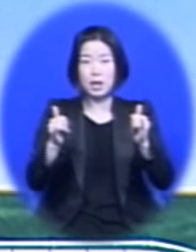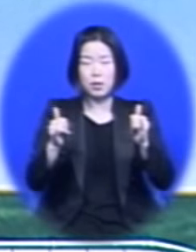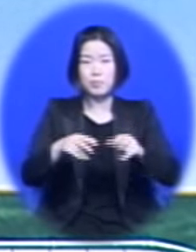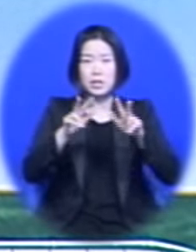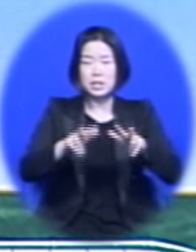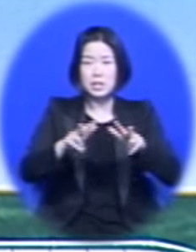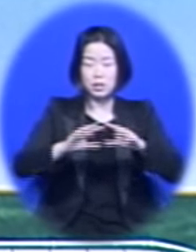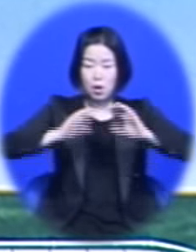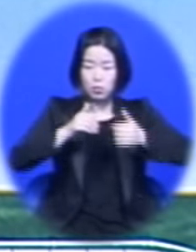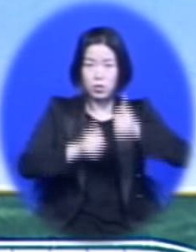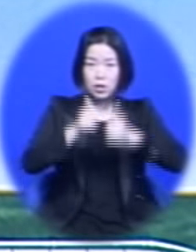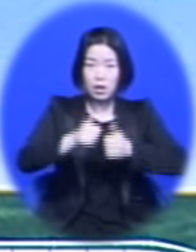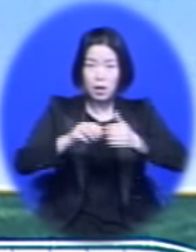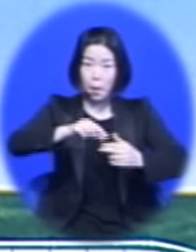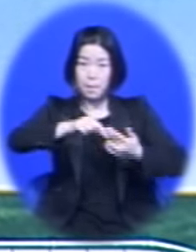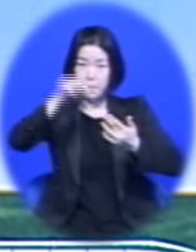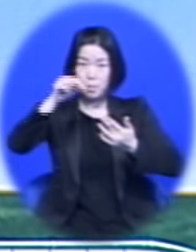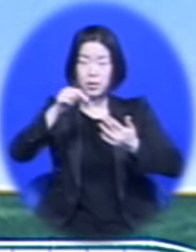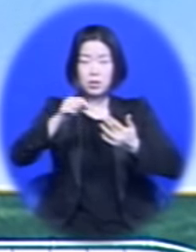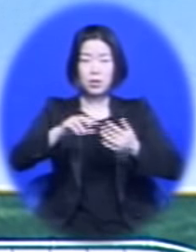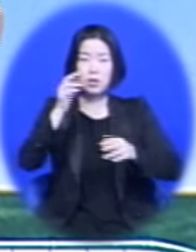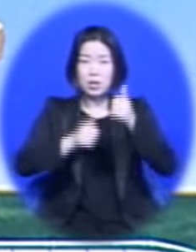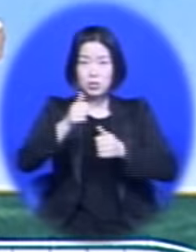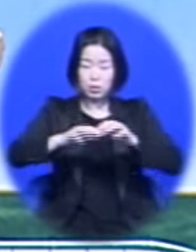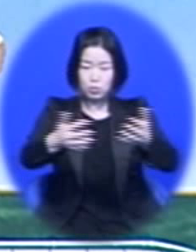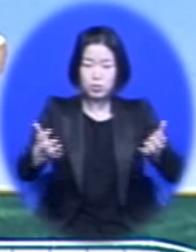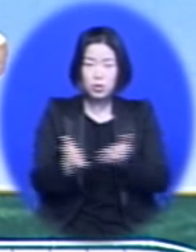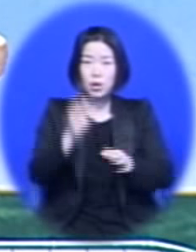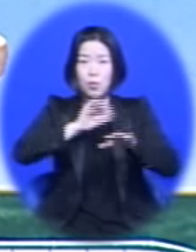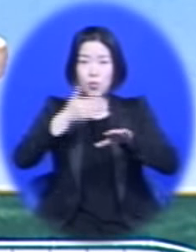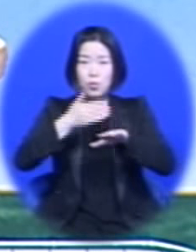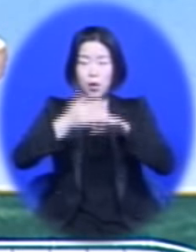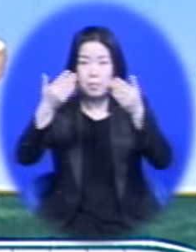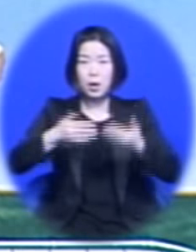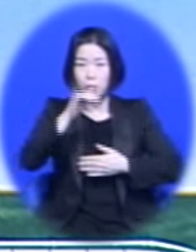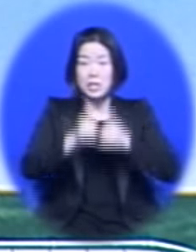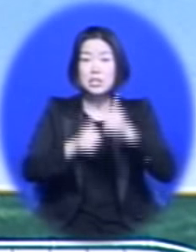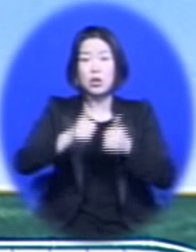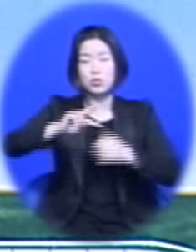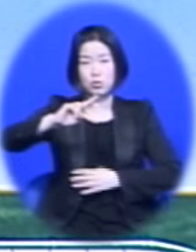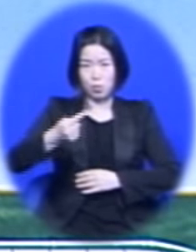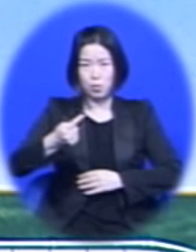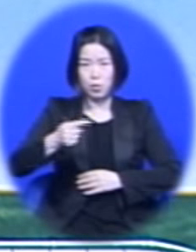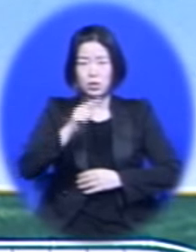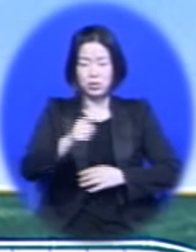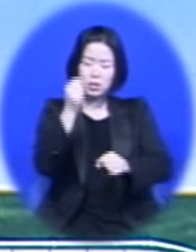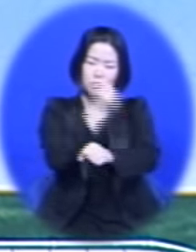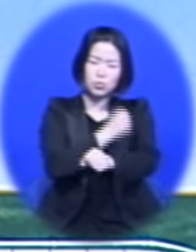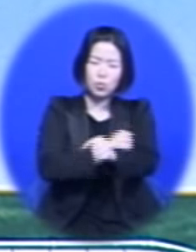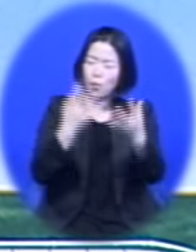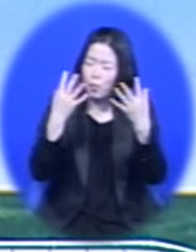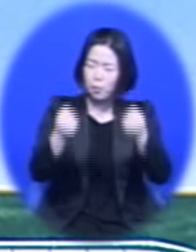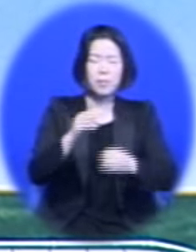지금 국가대표로 뽑혀서 지금 선수촌에서 훈련받고 있는 사람들도 그들이 고생이 말이